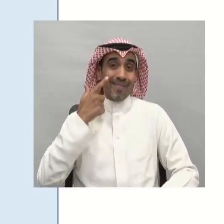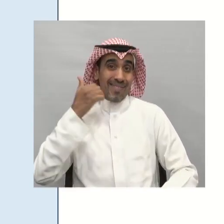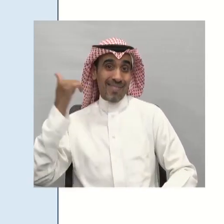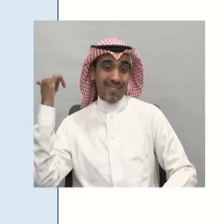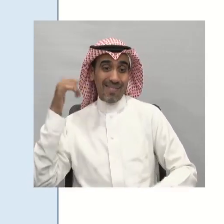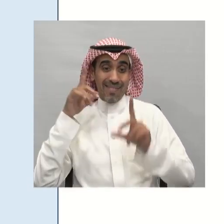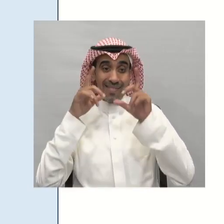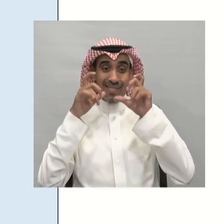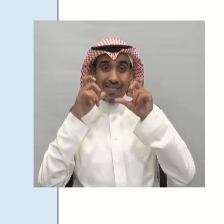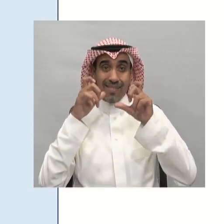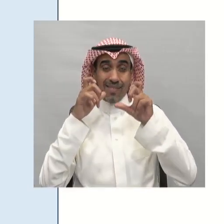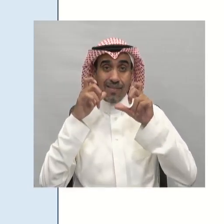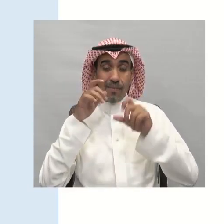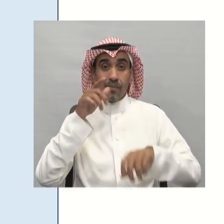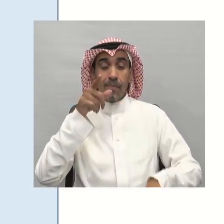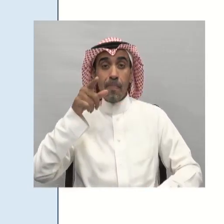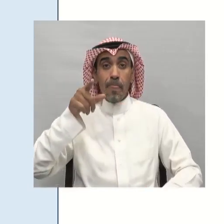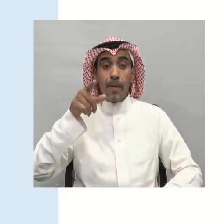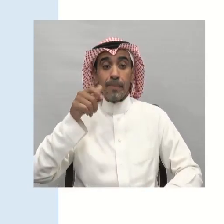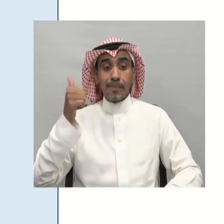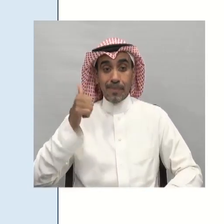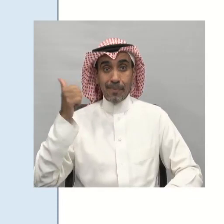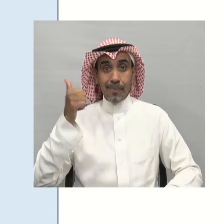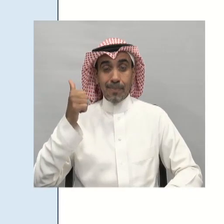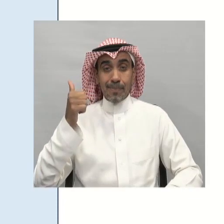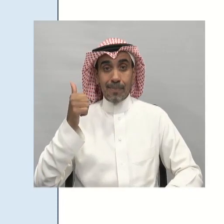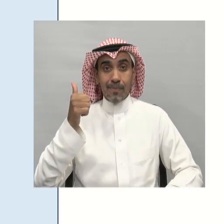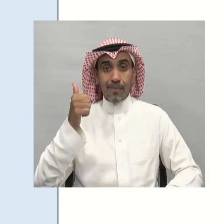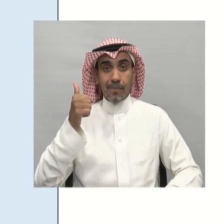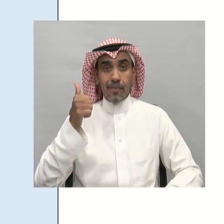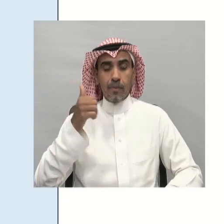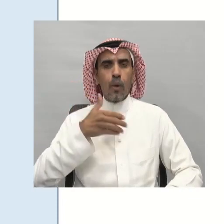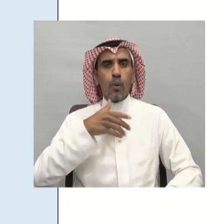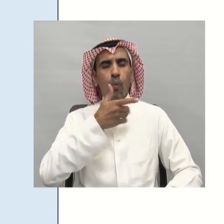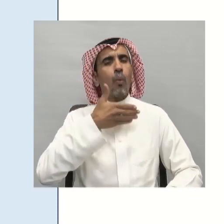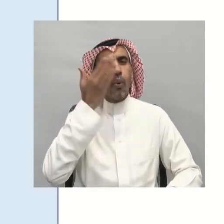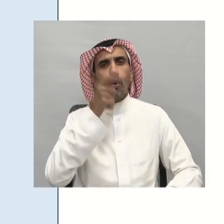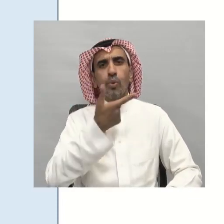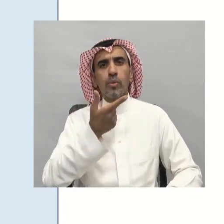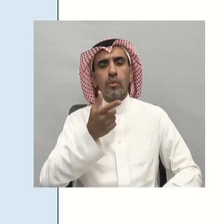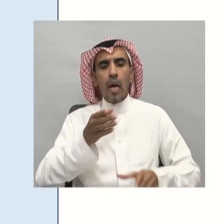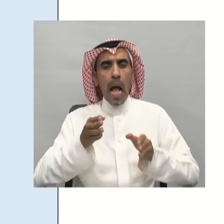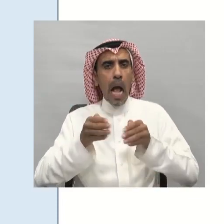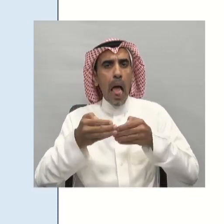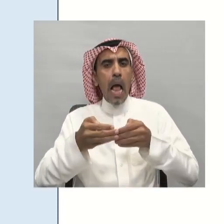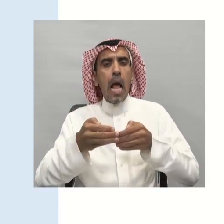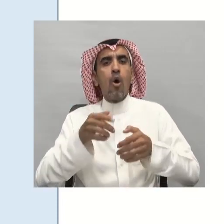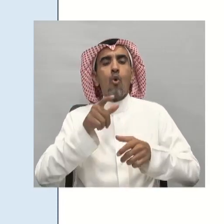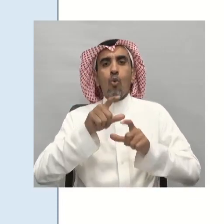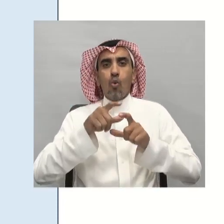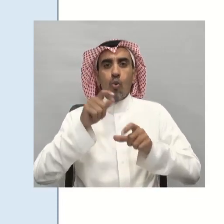هذه الصورة بأن هذه هنا في هذه اللوامس تمتلك ماذا؟ خلايا لاسعة. خلايا ماذا؟